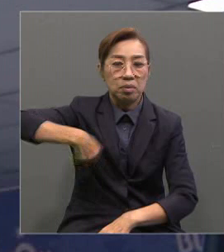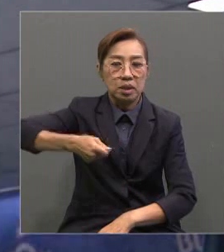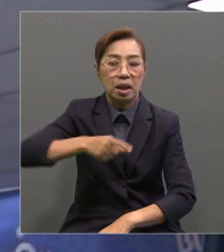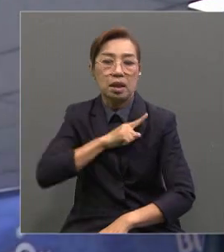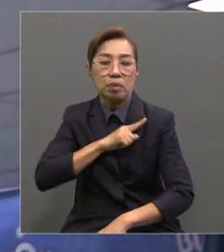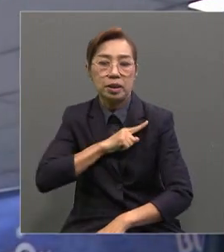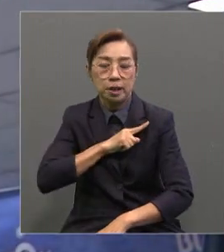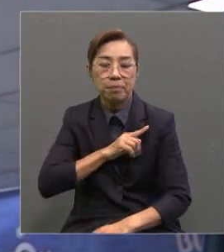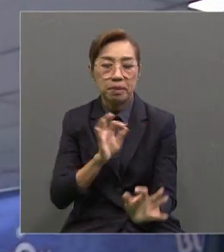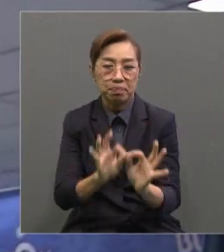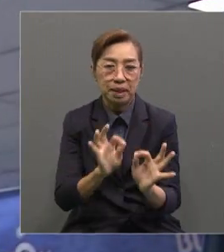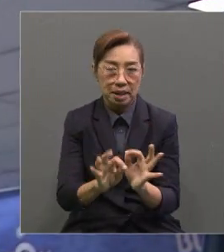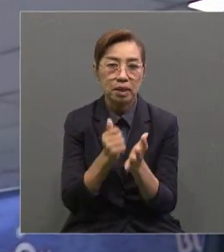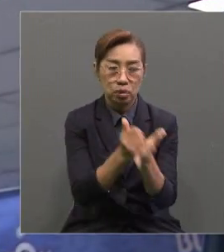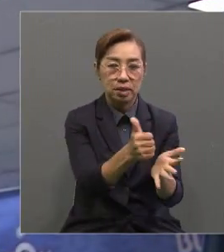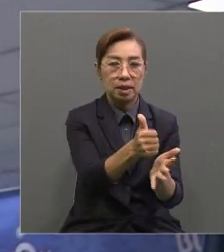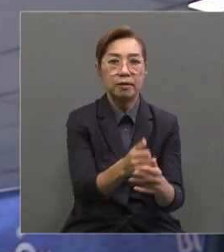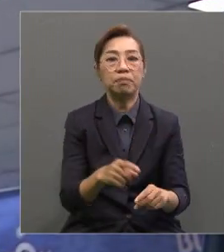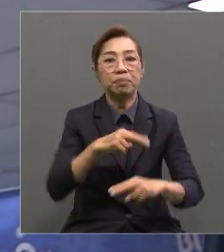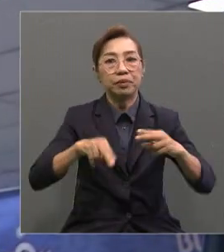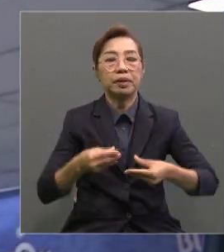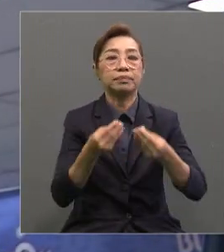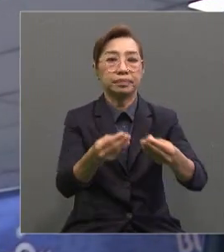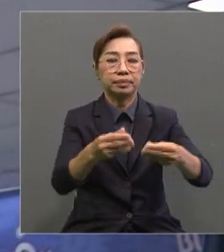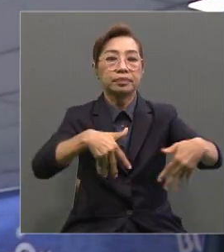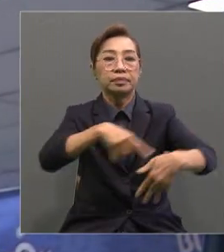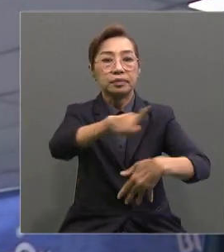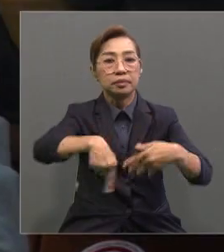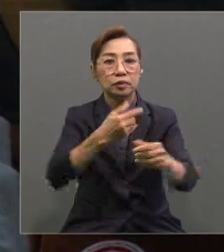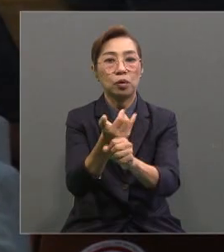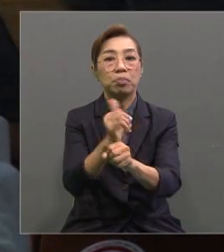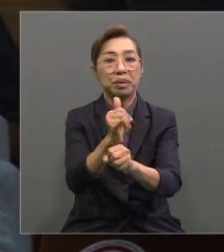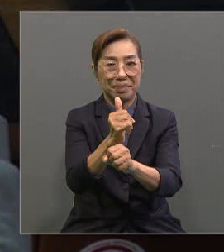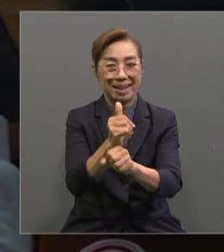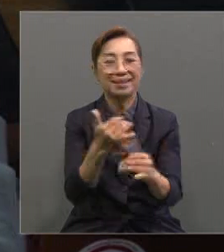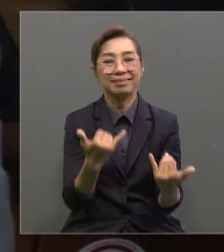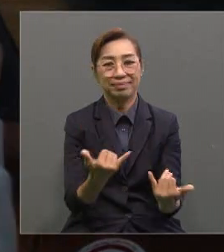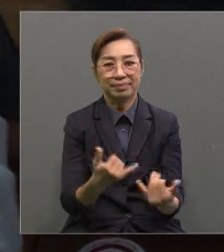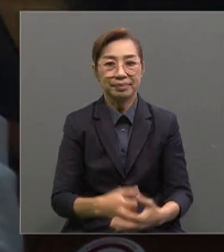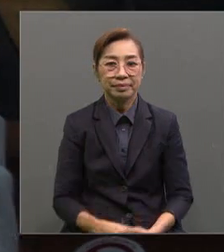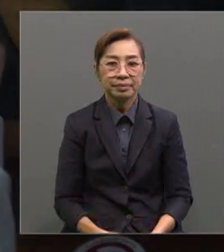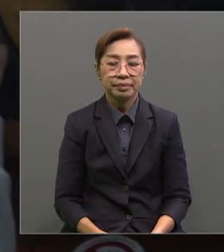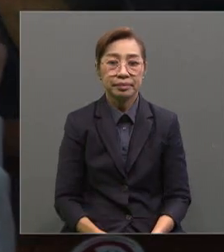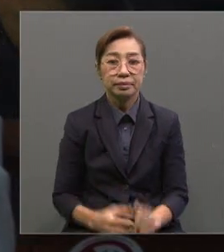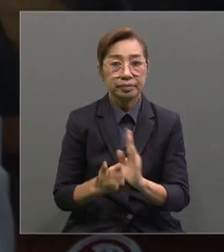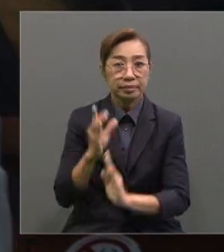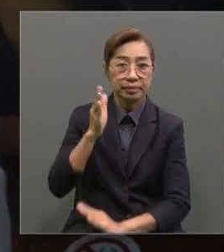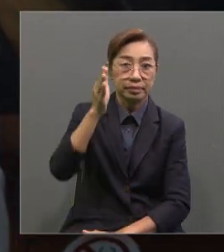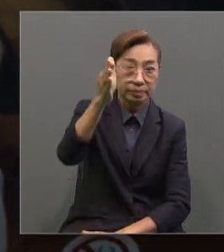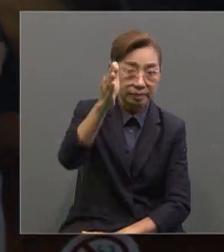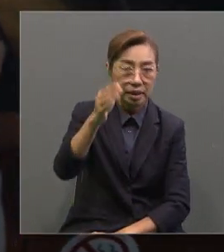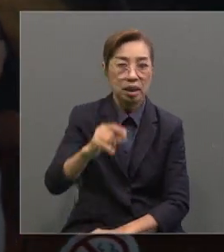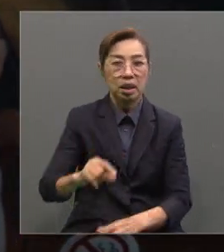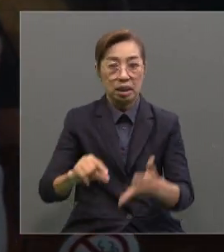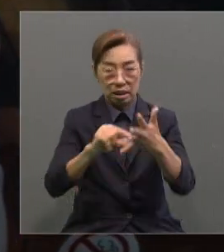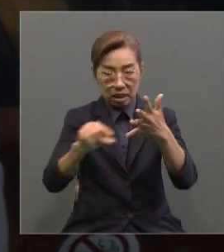น้อยที่สุดอันนี้ก็เป็นเบื้องต้นนะคะของขวัญที่จะมอบให้กับพี่น้องประชาชนในช่วงของเทศกาลทรงท้ายปีเก่าตนรับปีใหม่สัปดาห์หน้ายังเหลือการประชุม